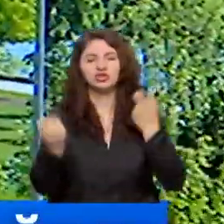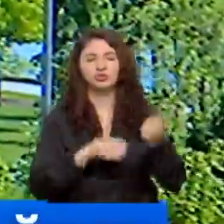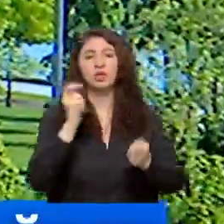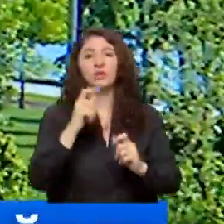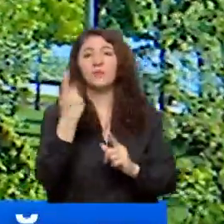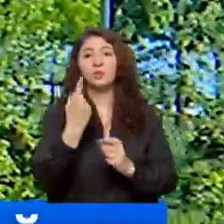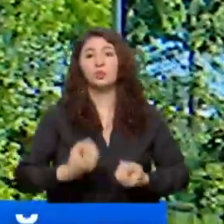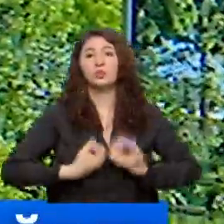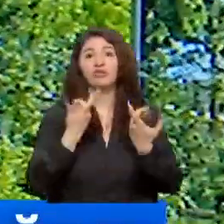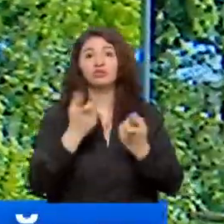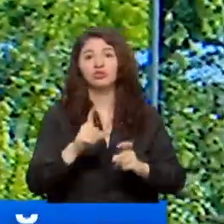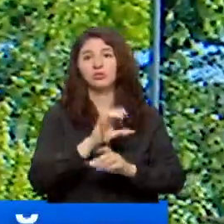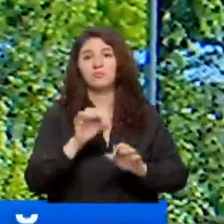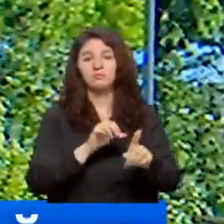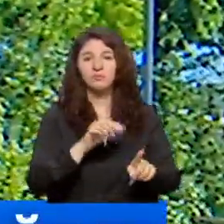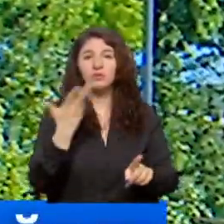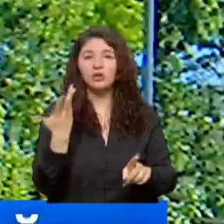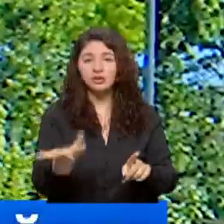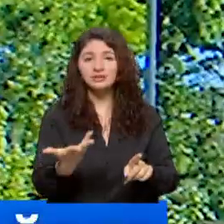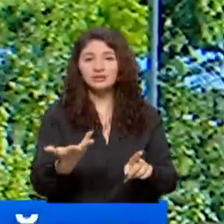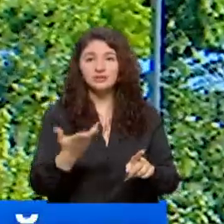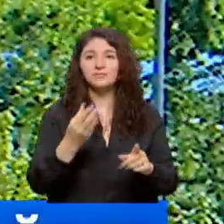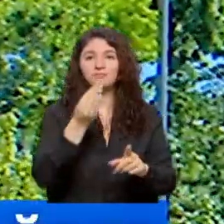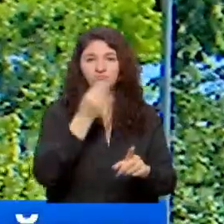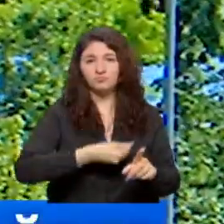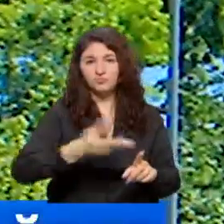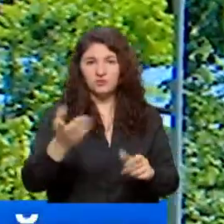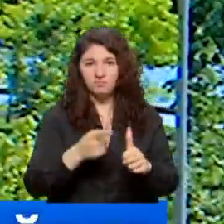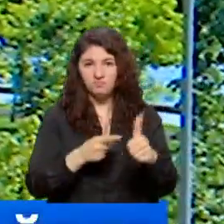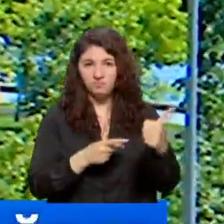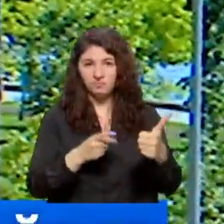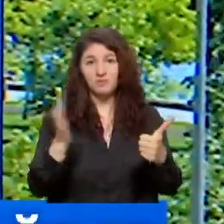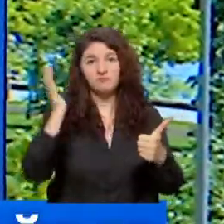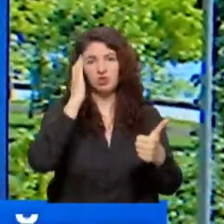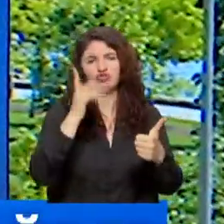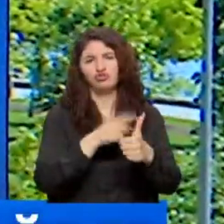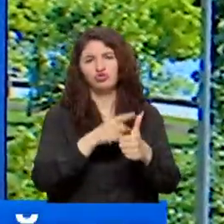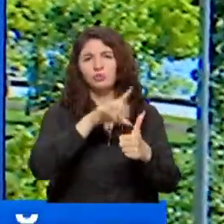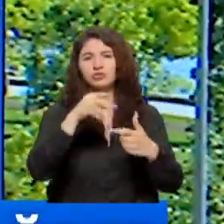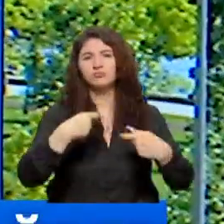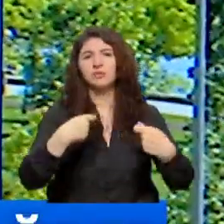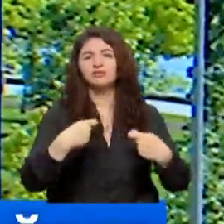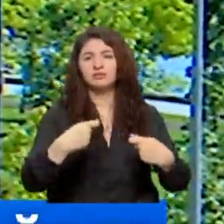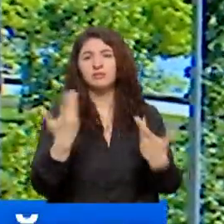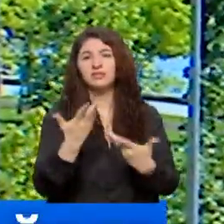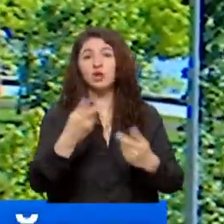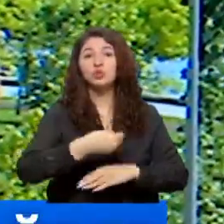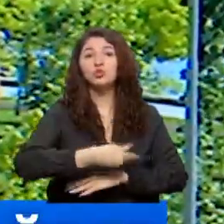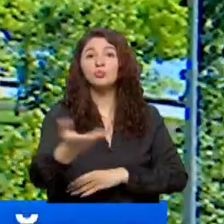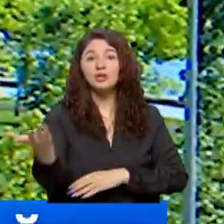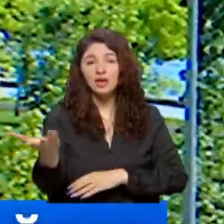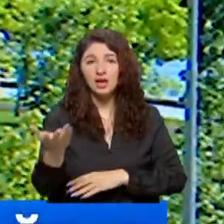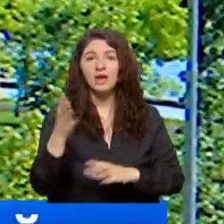ilgilenen bir üretici besici Dolayısıyla yem en başta olmak üzere bütün maliyetler mesela